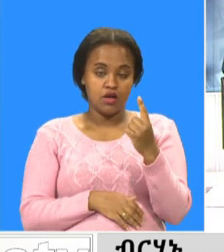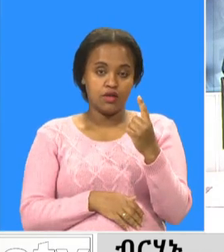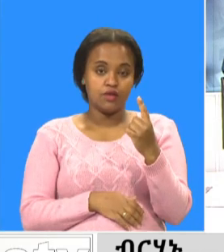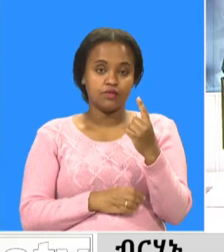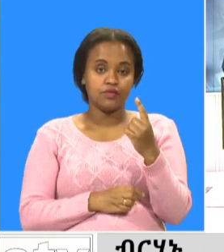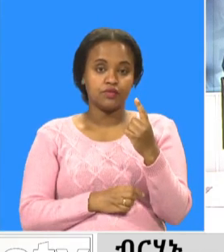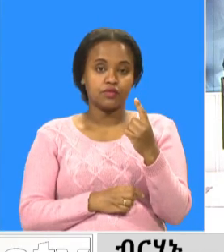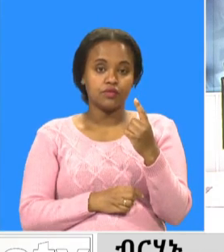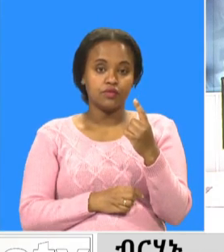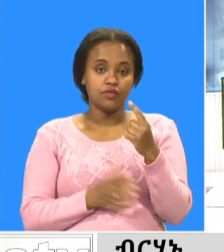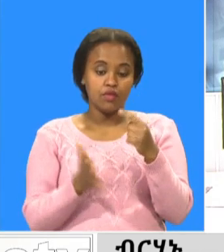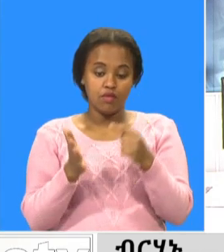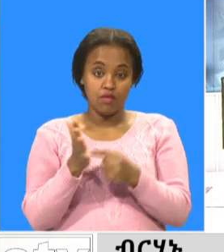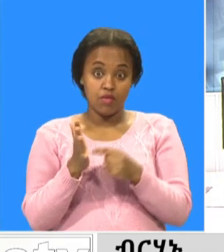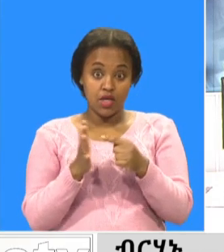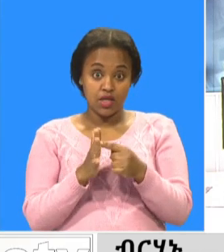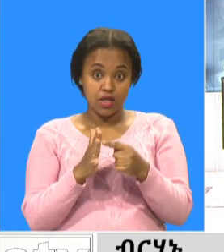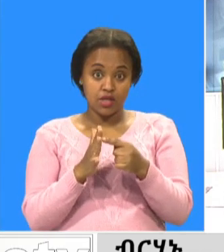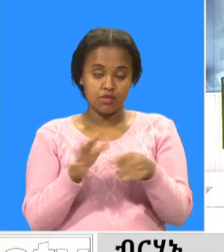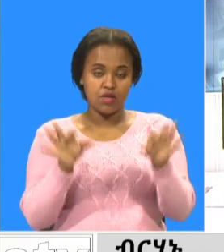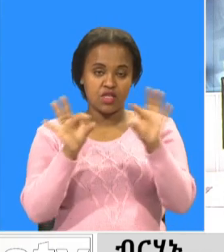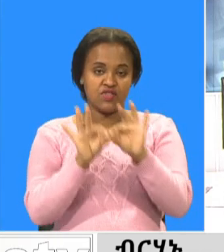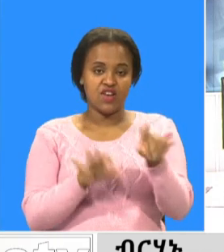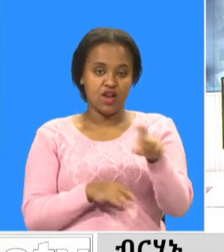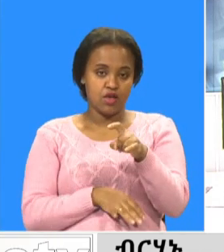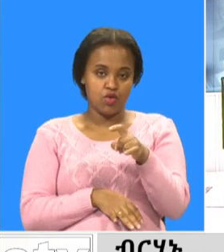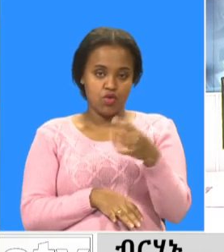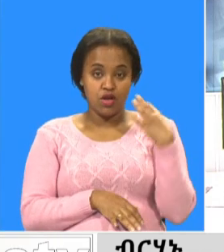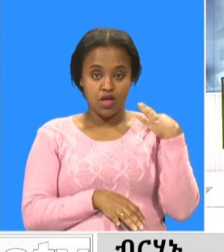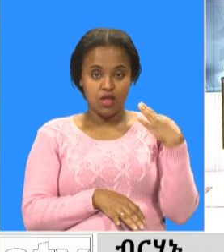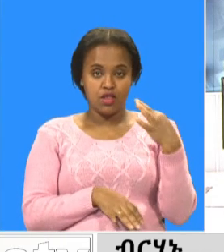ያው መጥቀስም ካስፈለገ ጤና ጣቢያ ነው